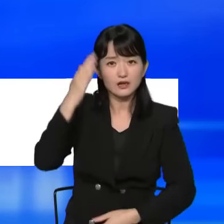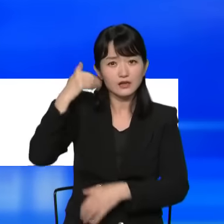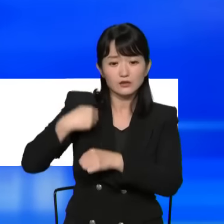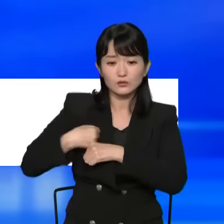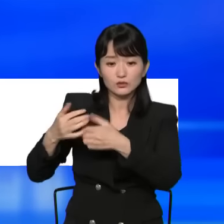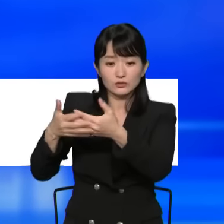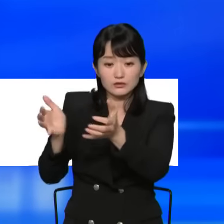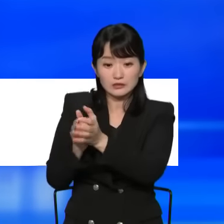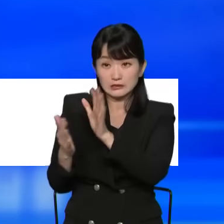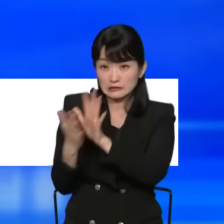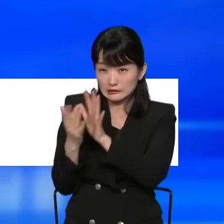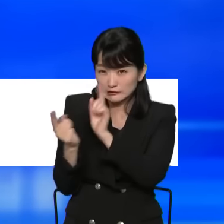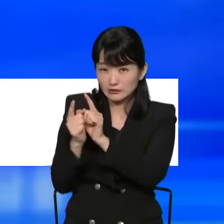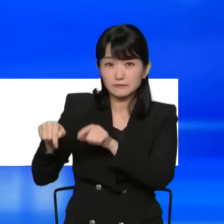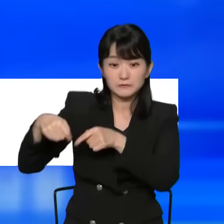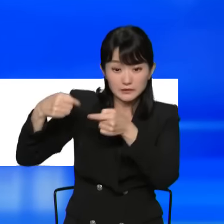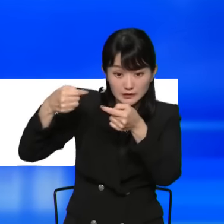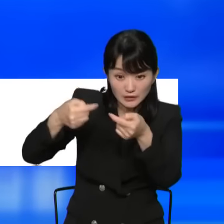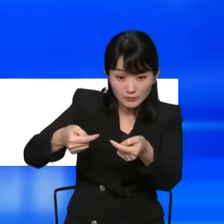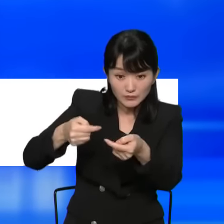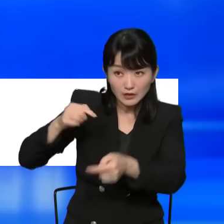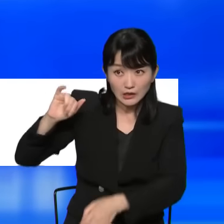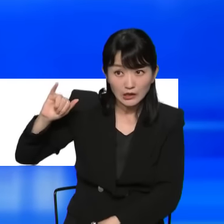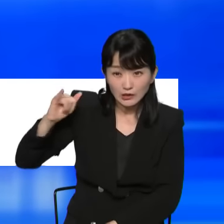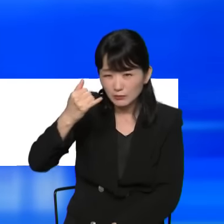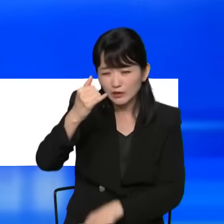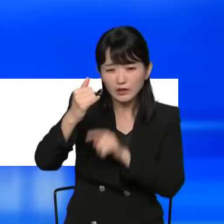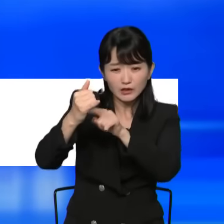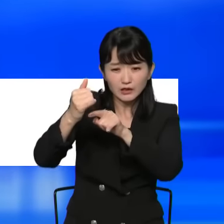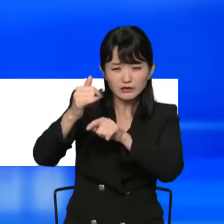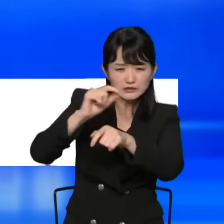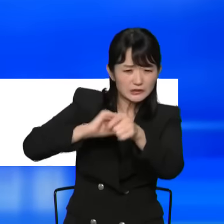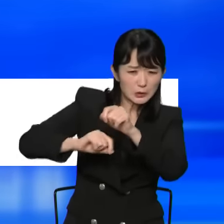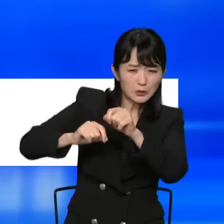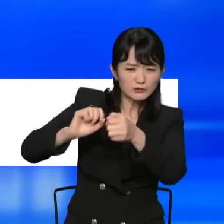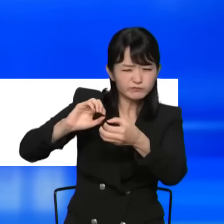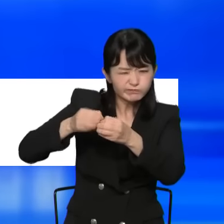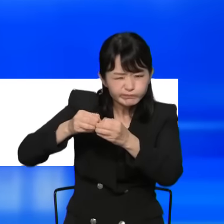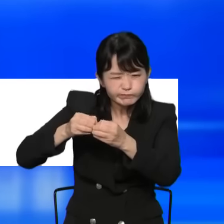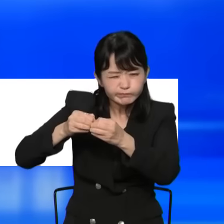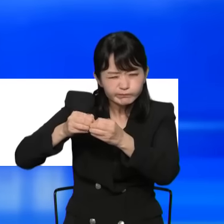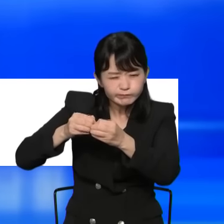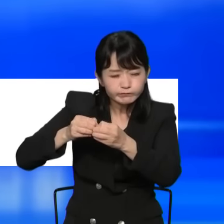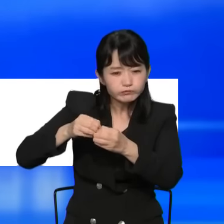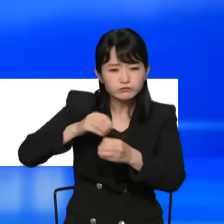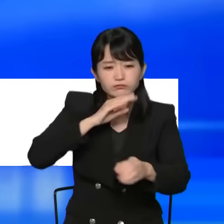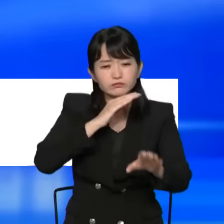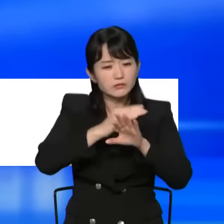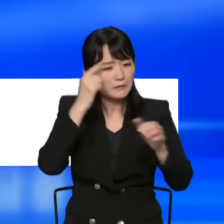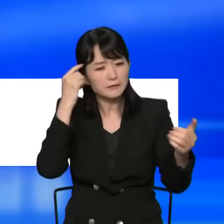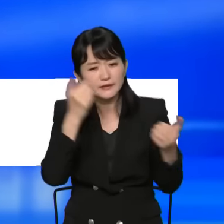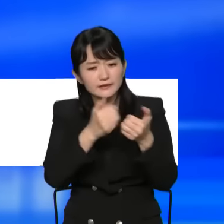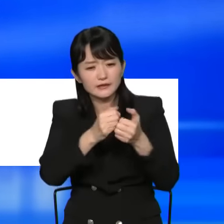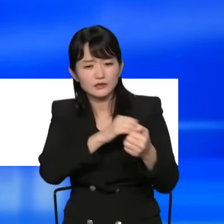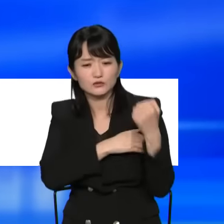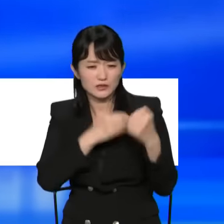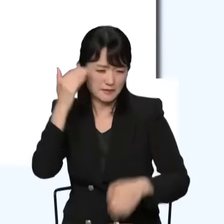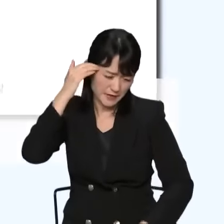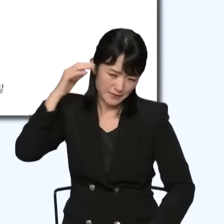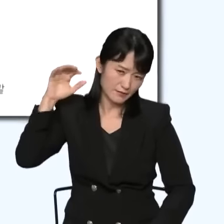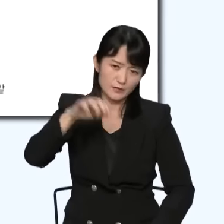직접 감행하였거나 적극적인 조장 또는 묵인 밑에 반공화국 주권 침해 도발이 이루어졌다는